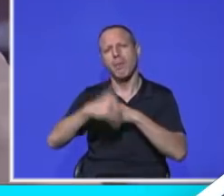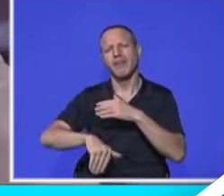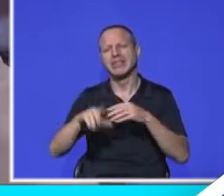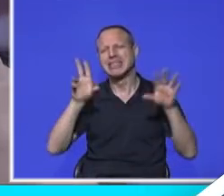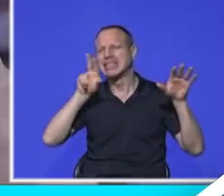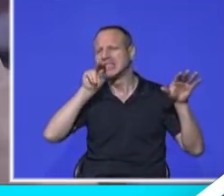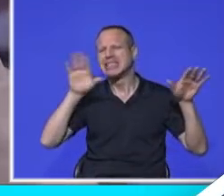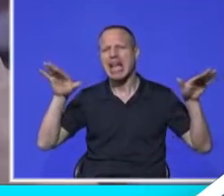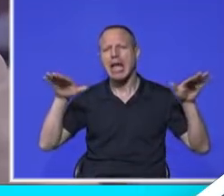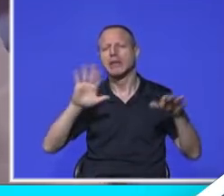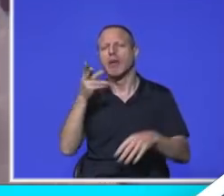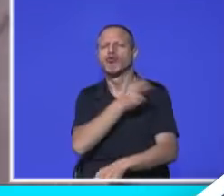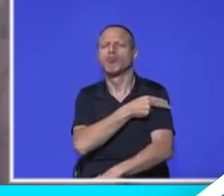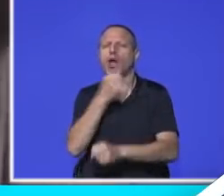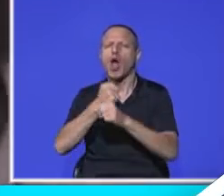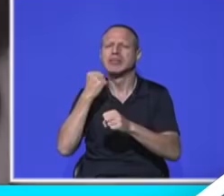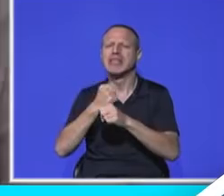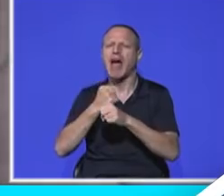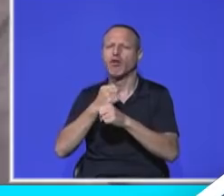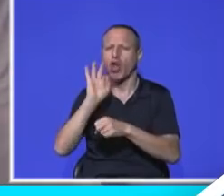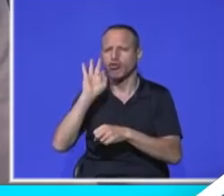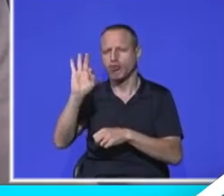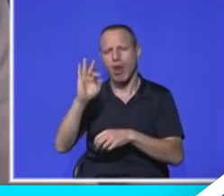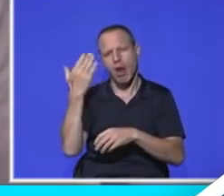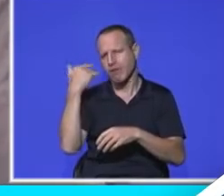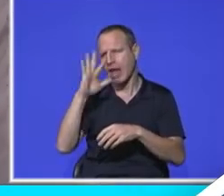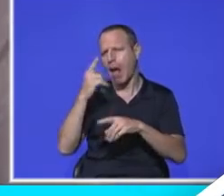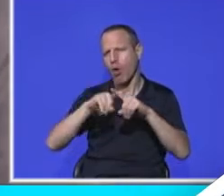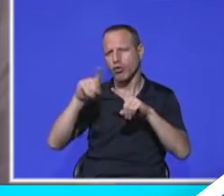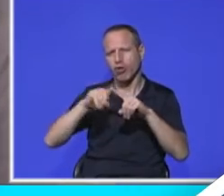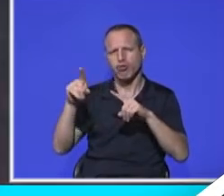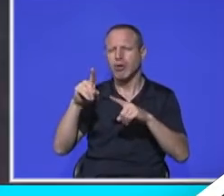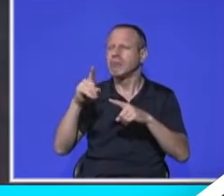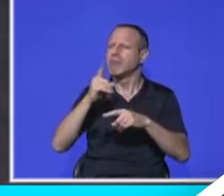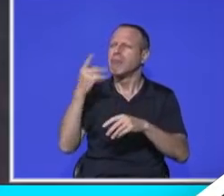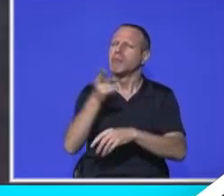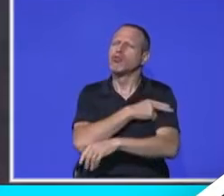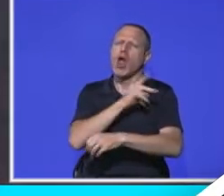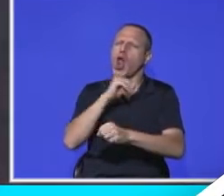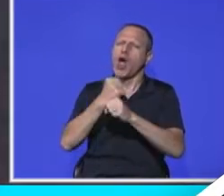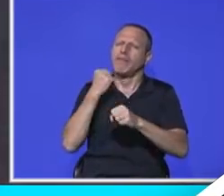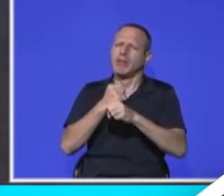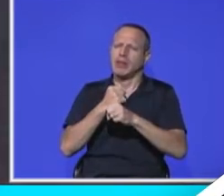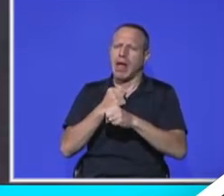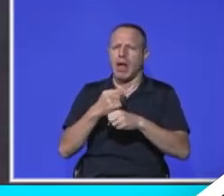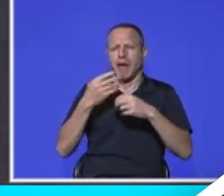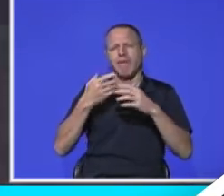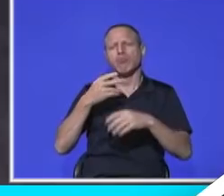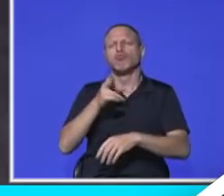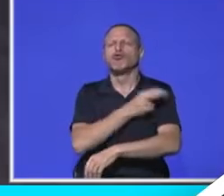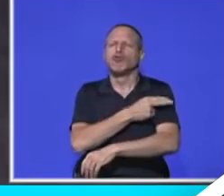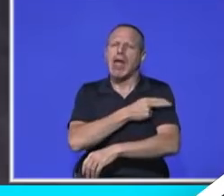שהמשטרה עושה את עבודתה, רק שלפני כמה חודשים המשטרה לא עשתה את עבודתה ביצהר, והמשטרה הייתה חבורה של